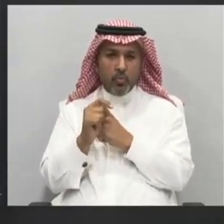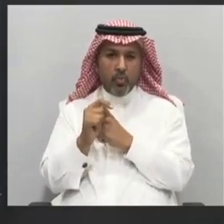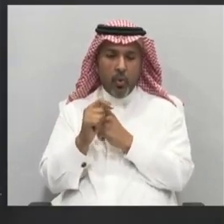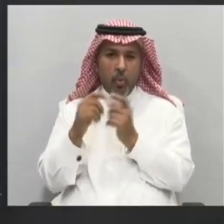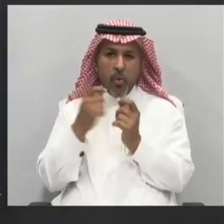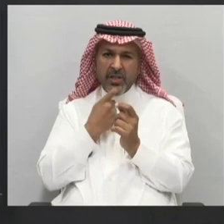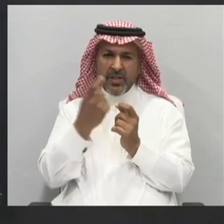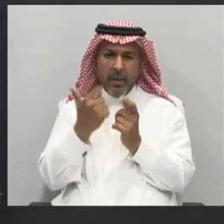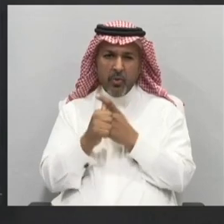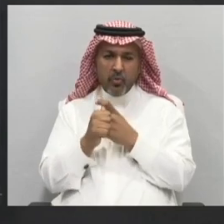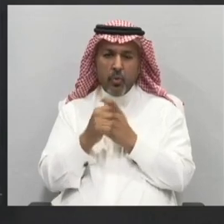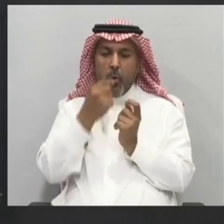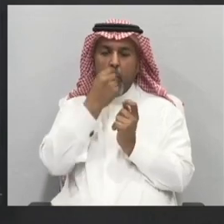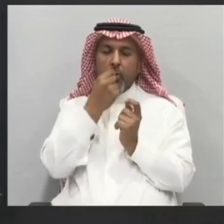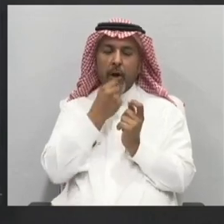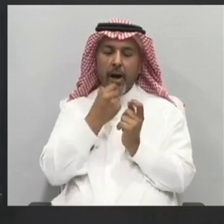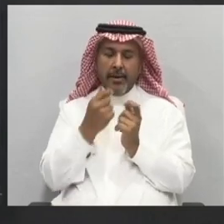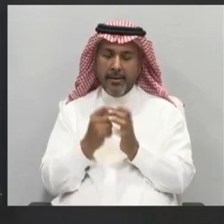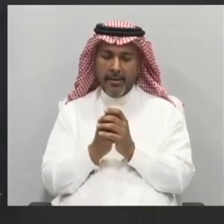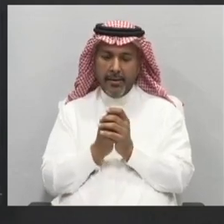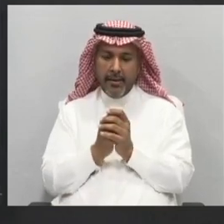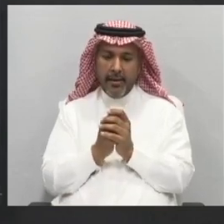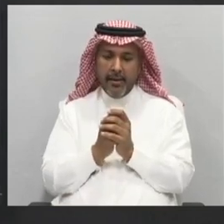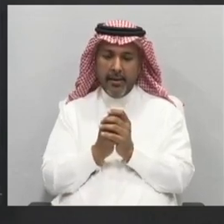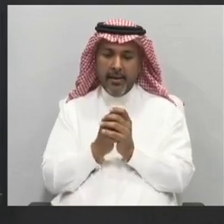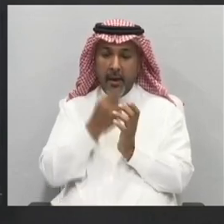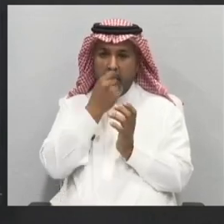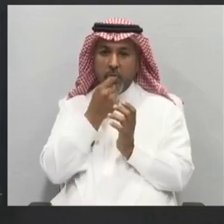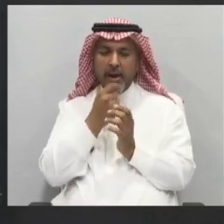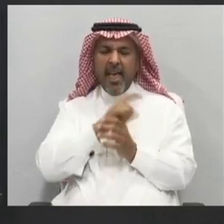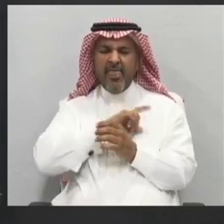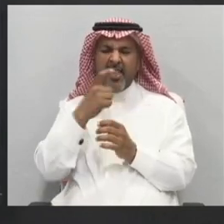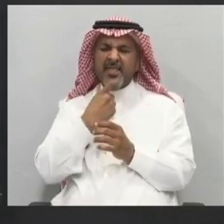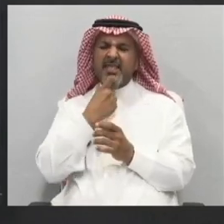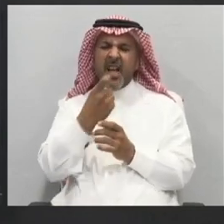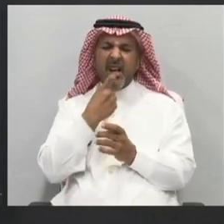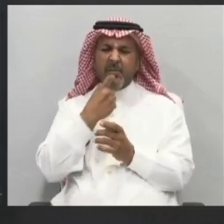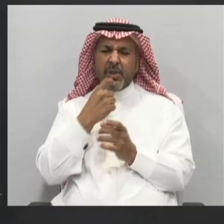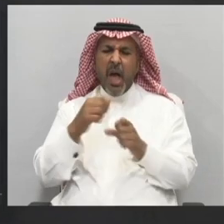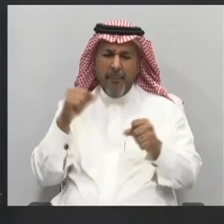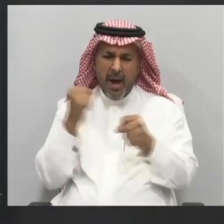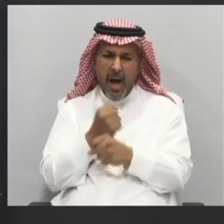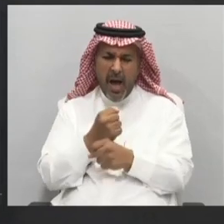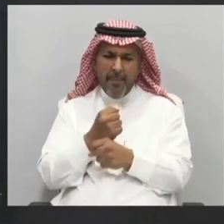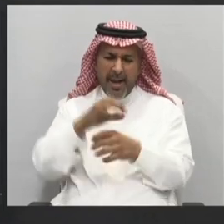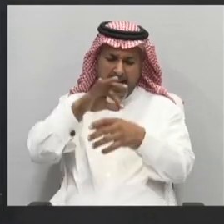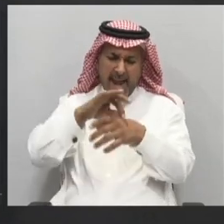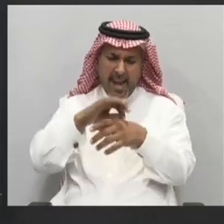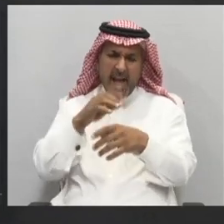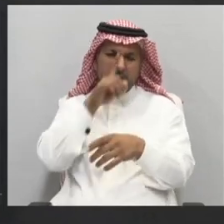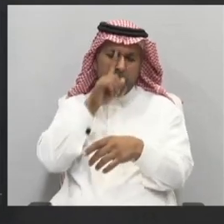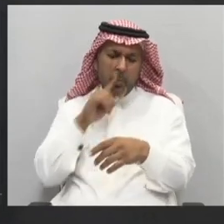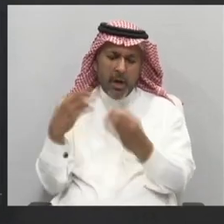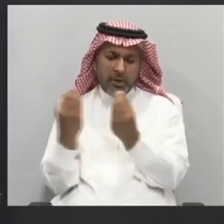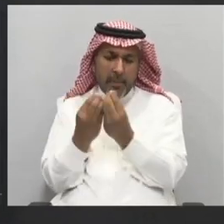يا سلام اعظمها القران الكريم هو المعجزه الخالده اعظم المعجزات التي ارسلت للانبياء وهو انزل الى